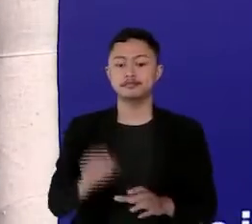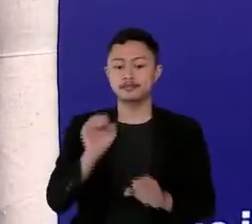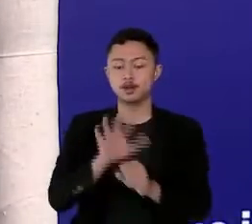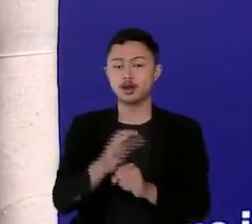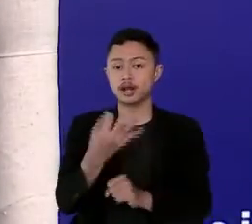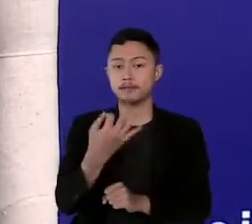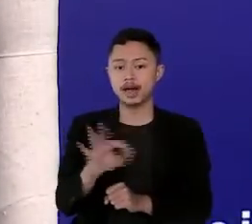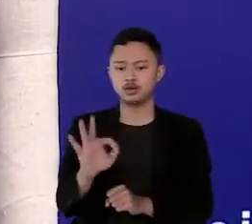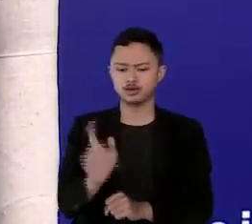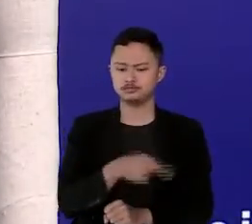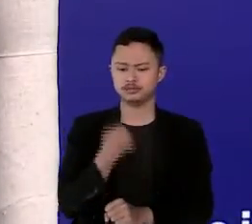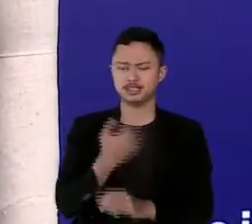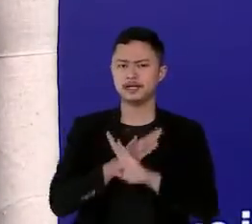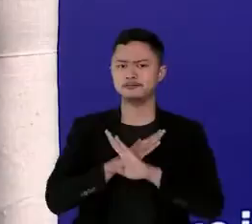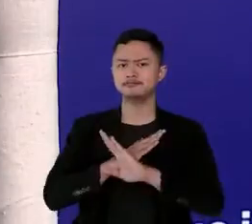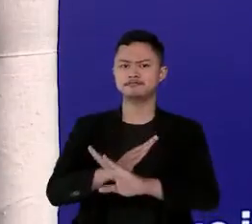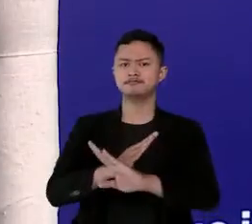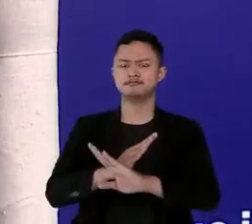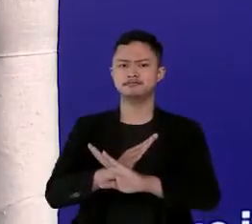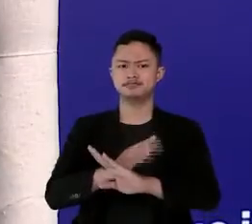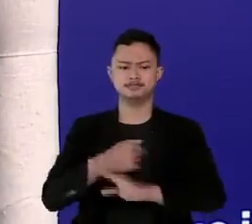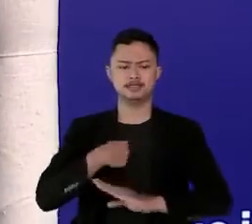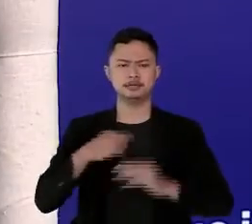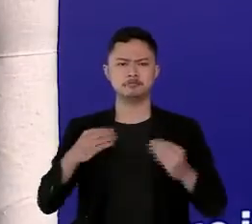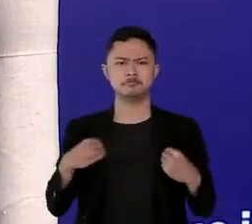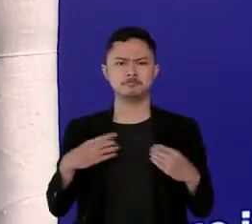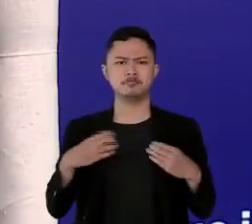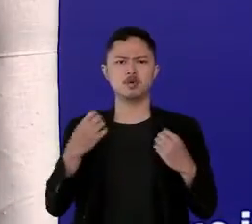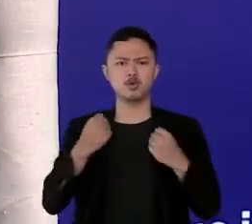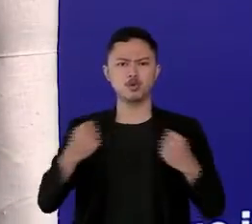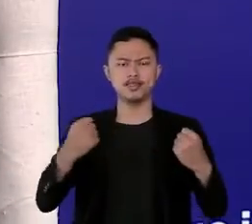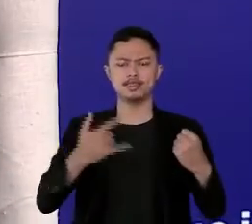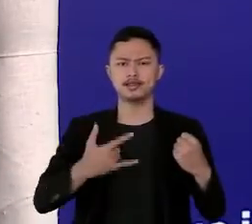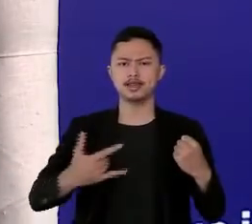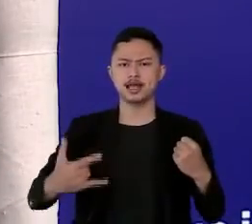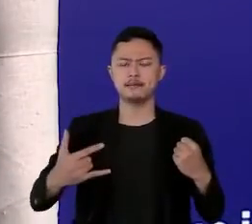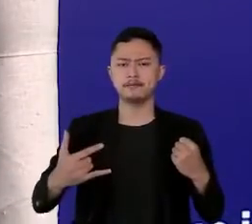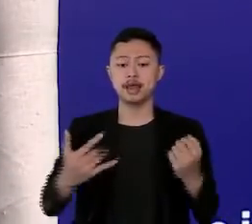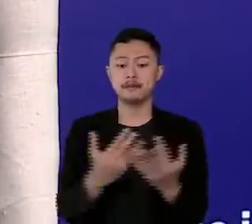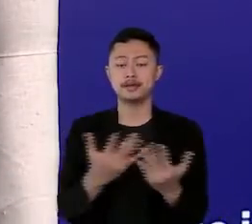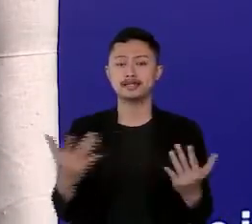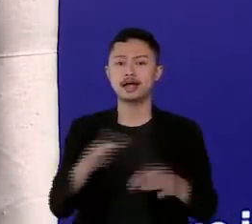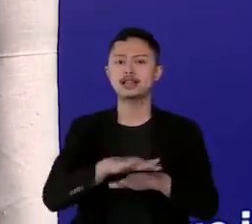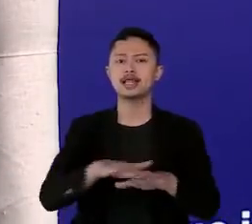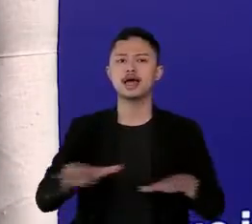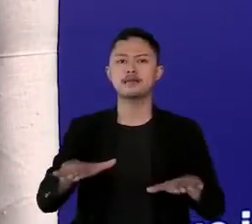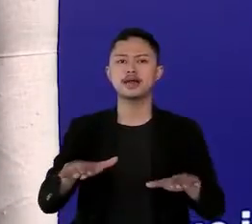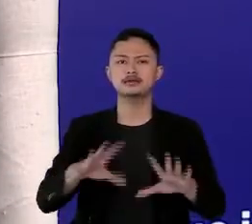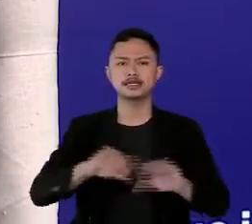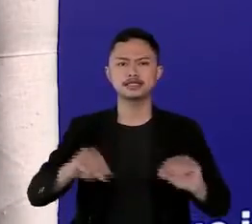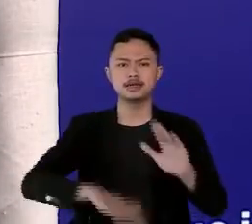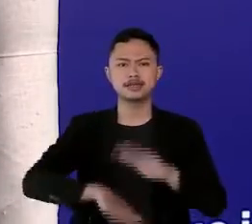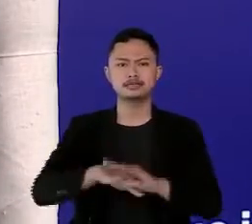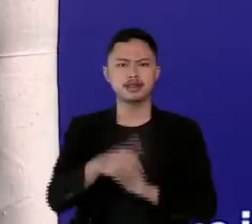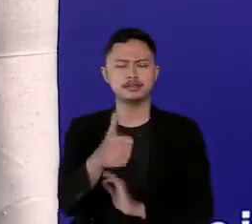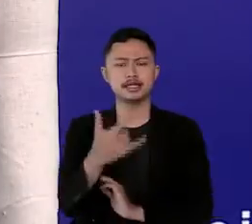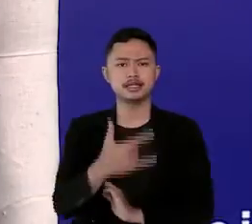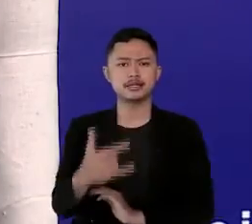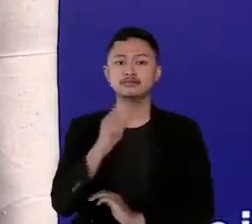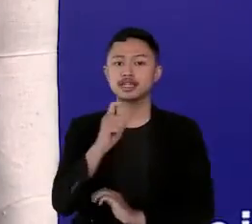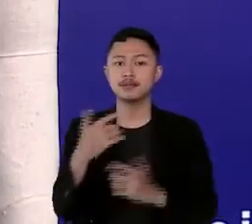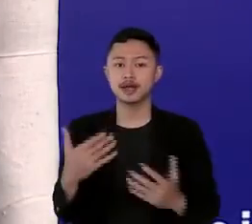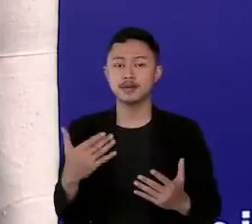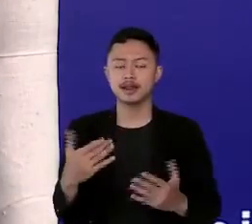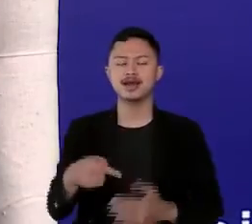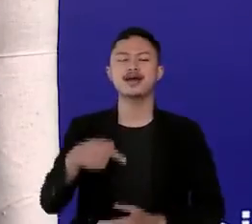mutasi virus agar terbangun ketahanan kesehatan dalam jangka panjang sehingga masyarakat tetap aman dan produktif telah